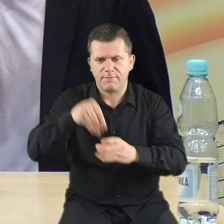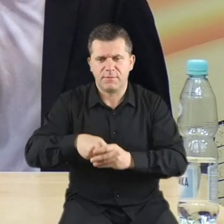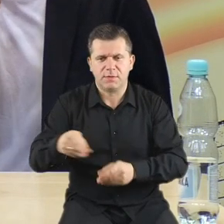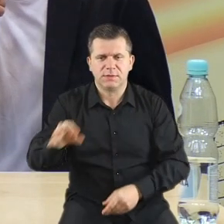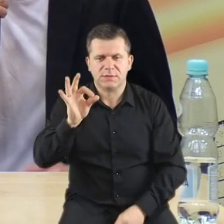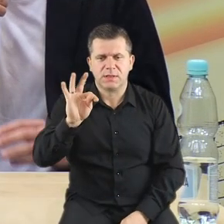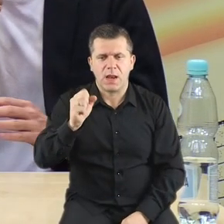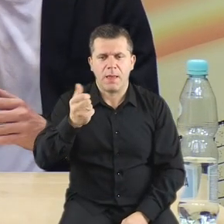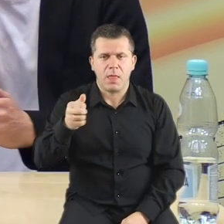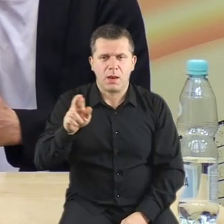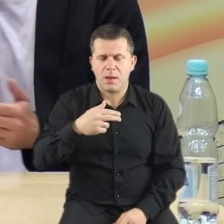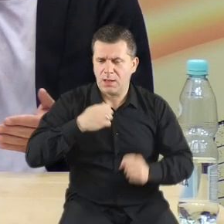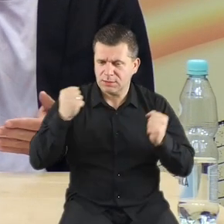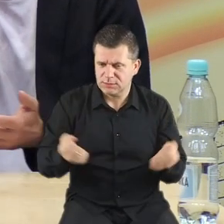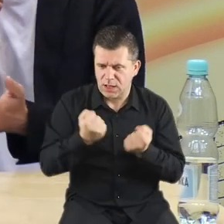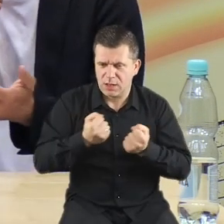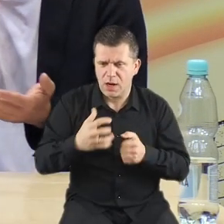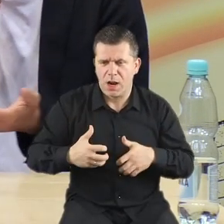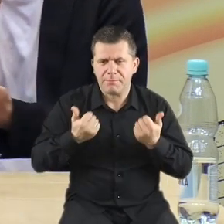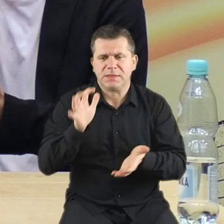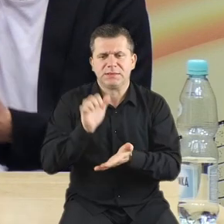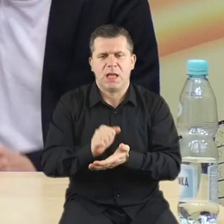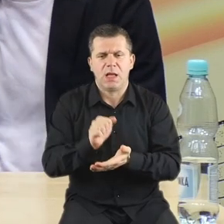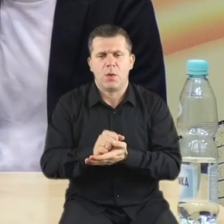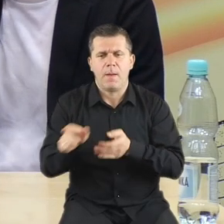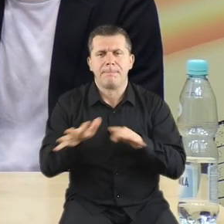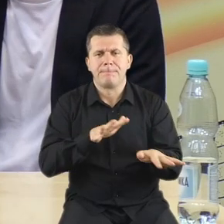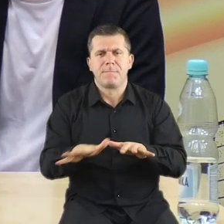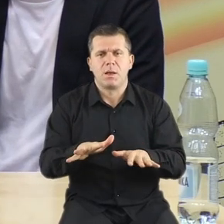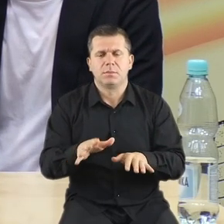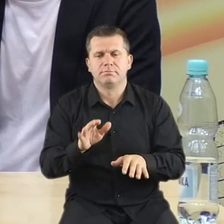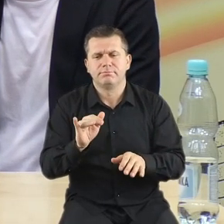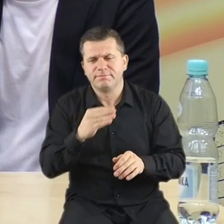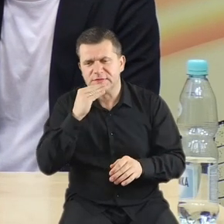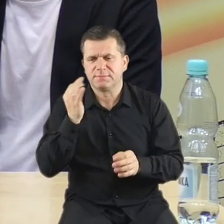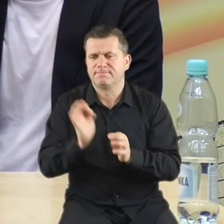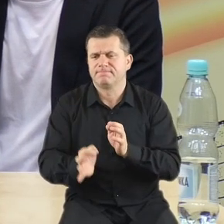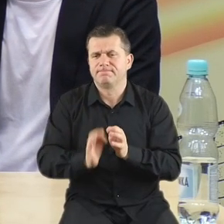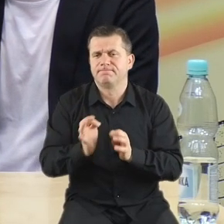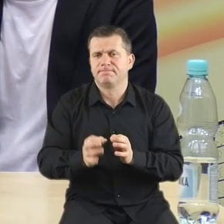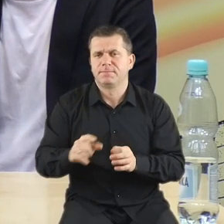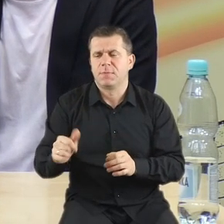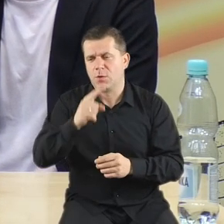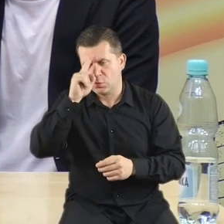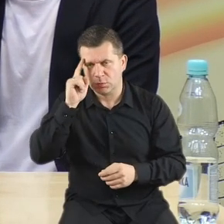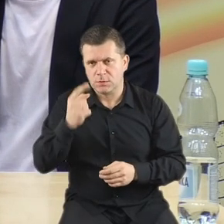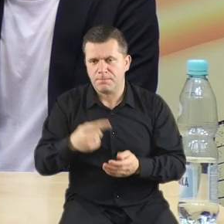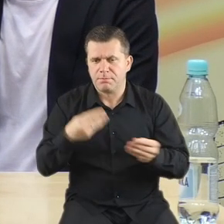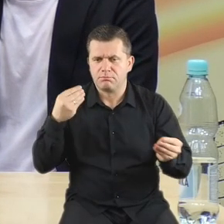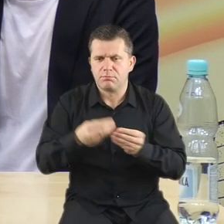powiedziałbym, starałem się, żeby zajęła tyle miejsca, ile zajmowała w życiu tych ludzi. No. Bo tam ta, pod tak koniec jak... powiedziałbym,